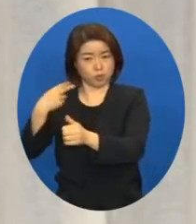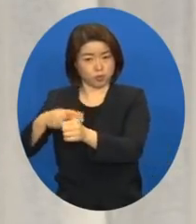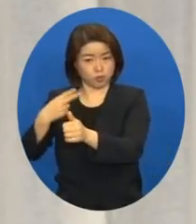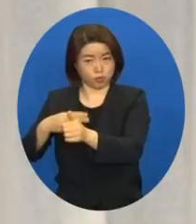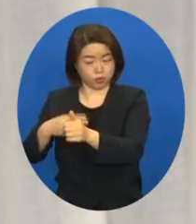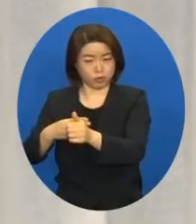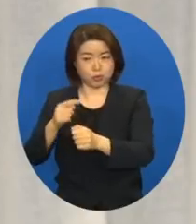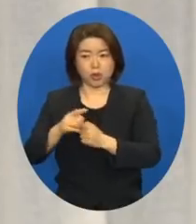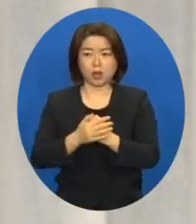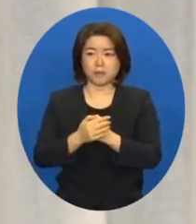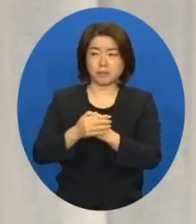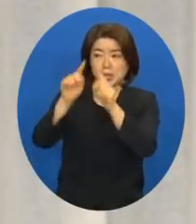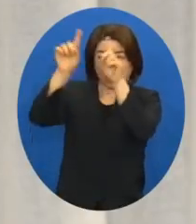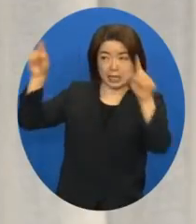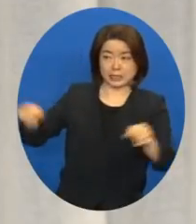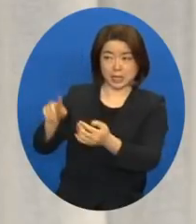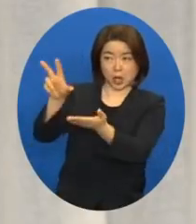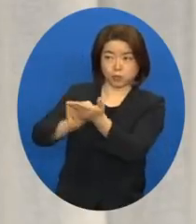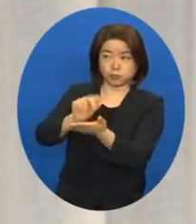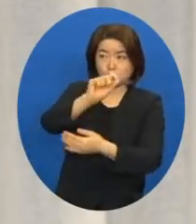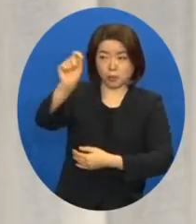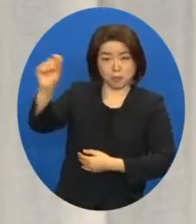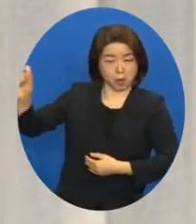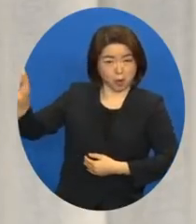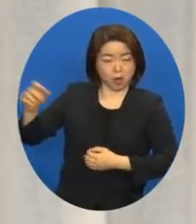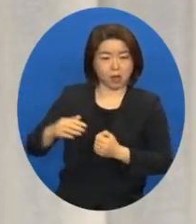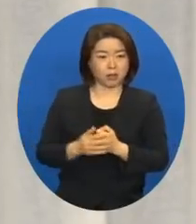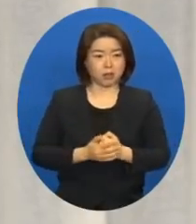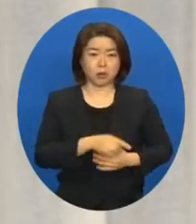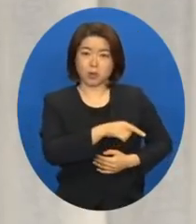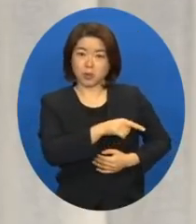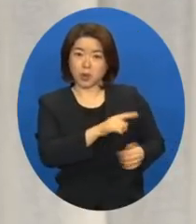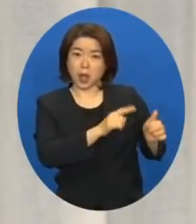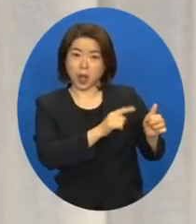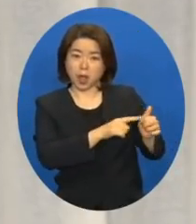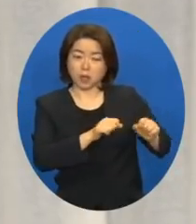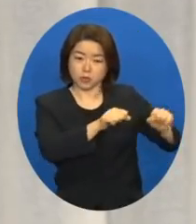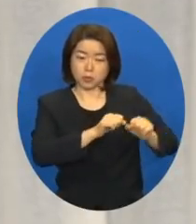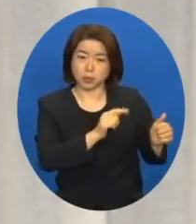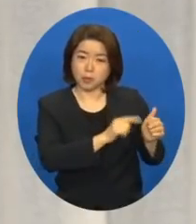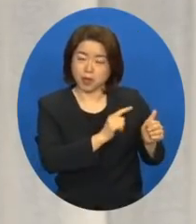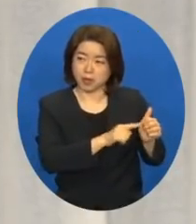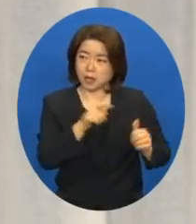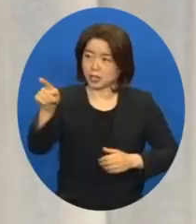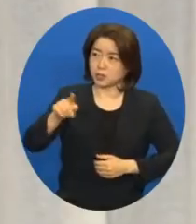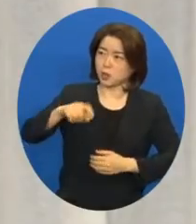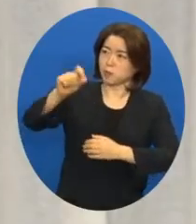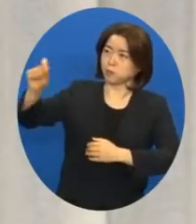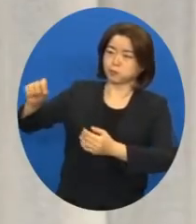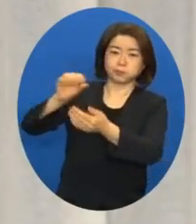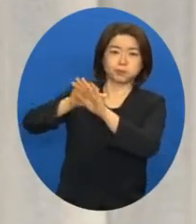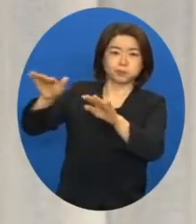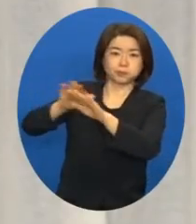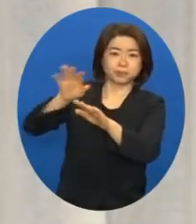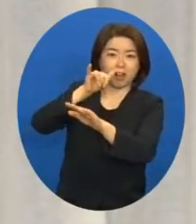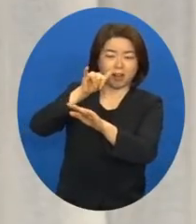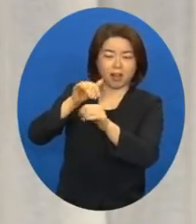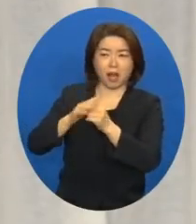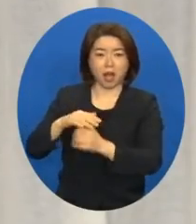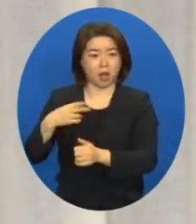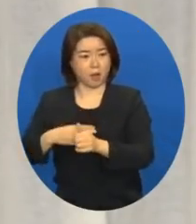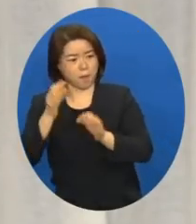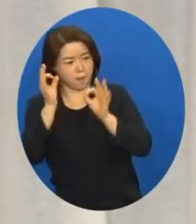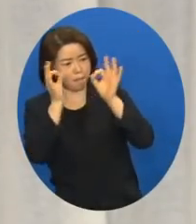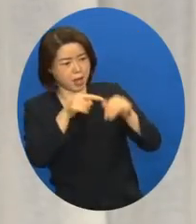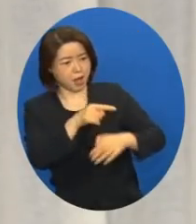써놓은 문제를 이 청소부 아이가 가서 풀어버립니다. 이 아이가 천재인 것을 알고